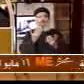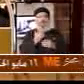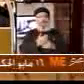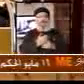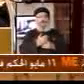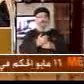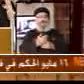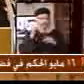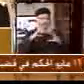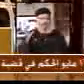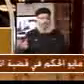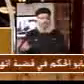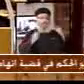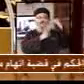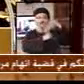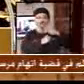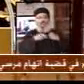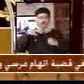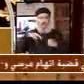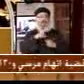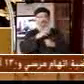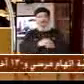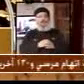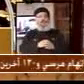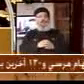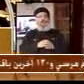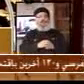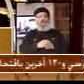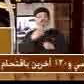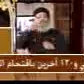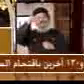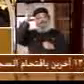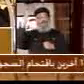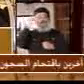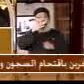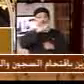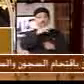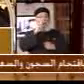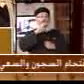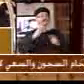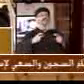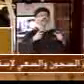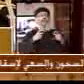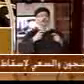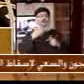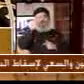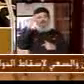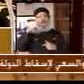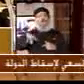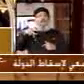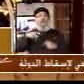فحطوا الحاجات كده في شوال وسرقينها وماشيين. فدخل القلاية لقى فيها طبق نسوه